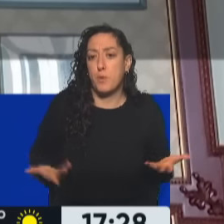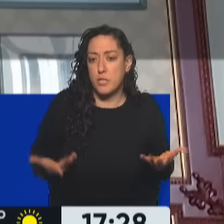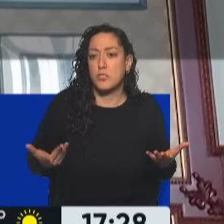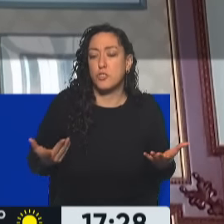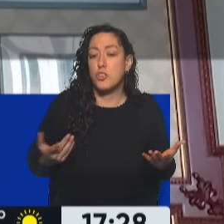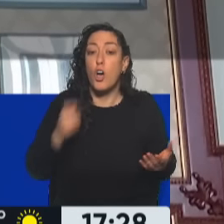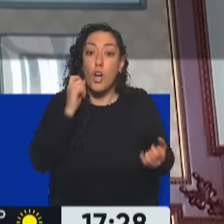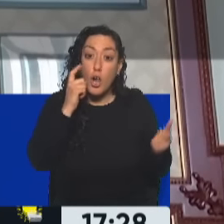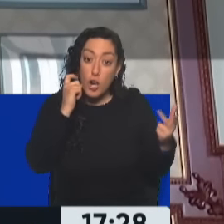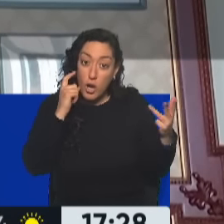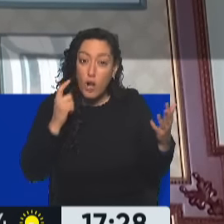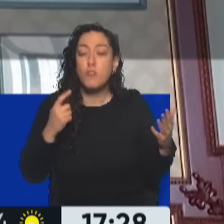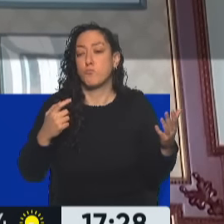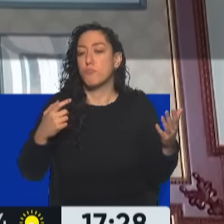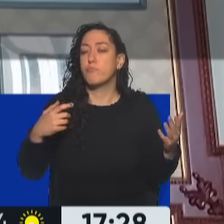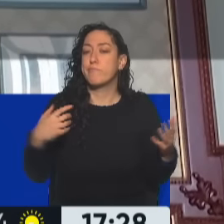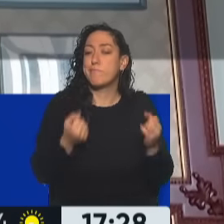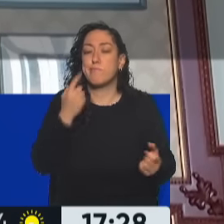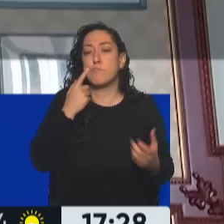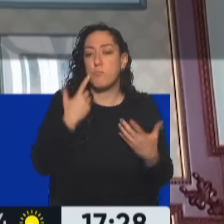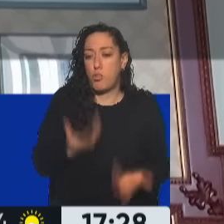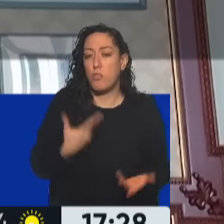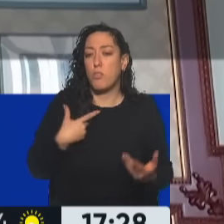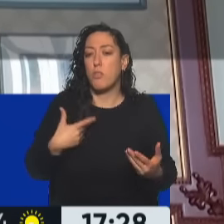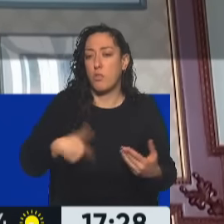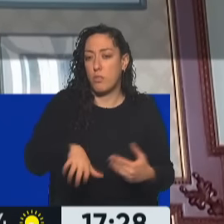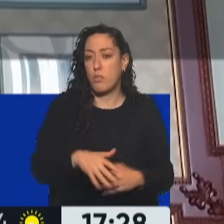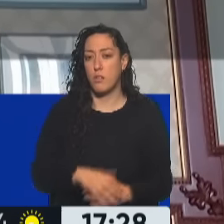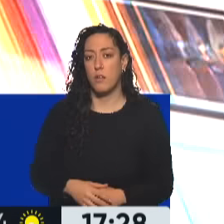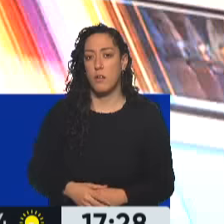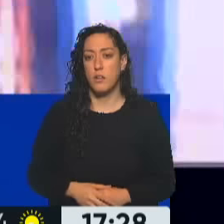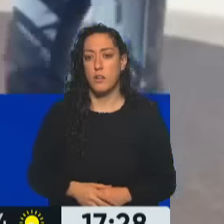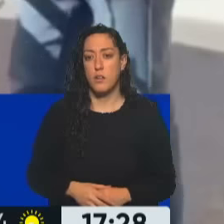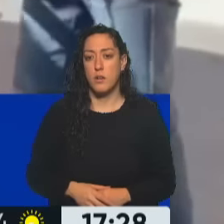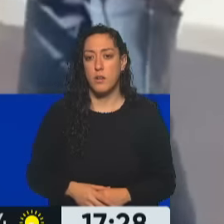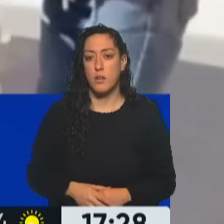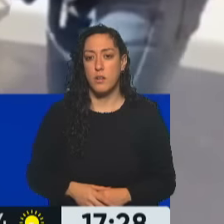100% використати наші досягнення. Так і буде.